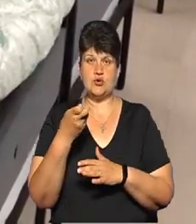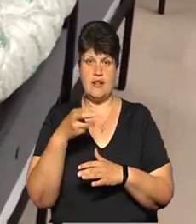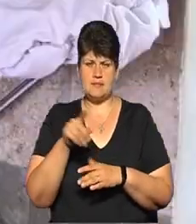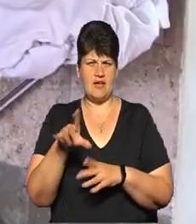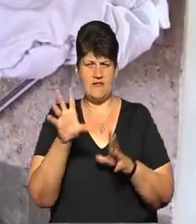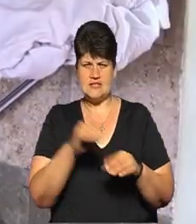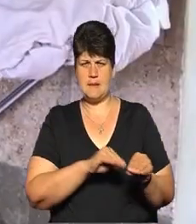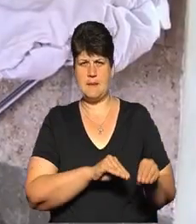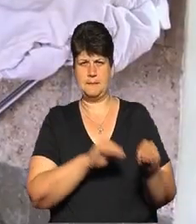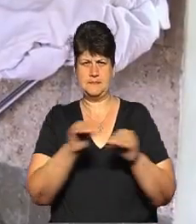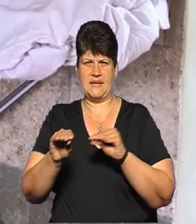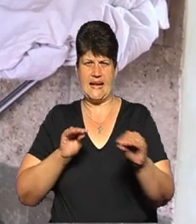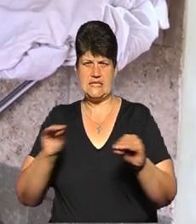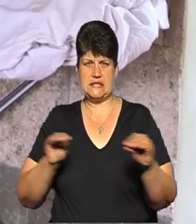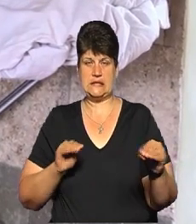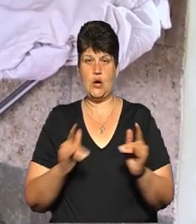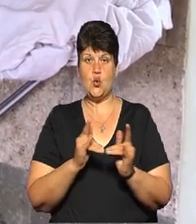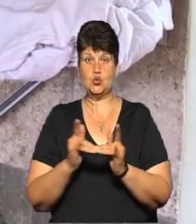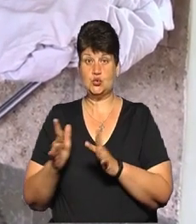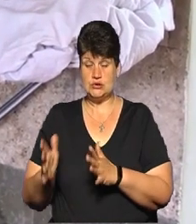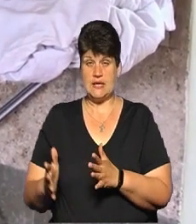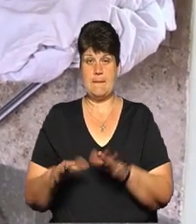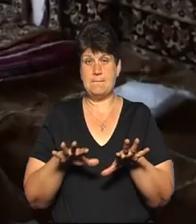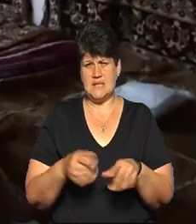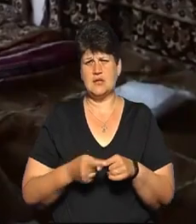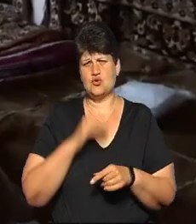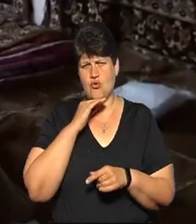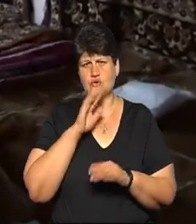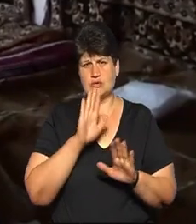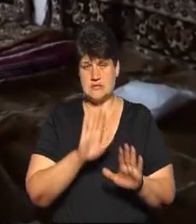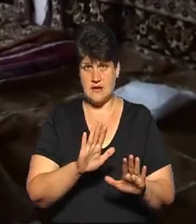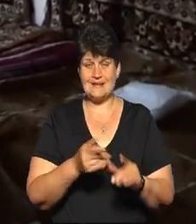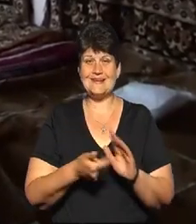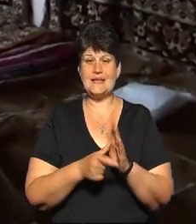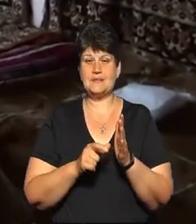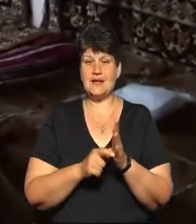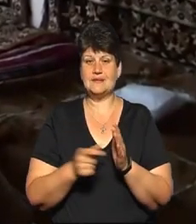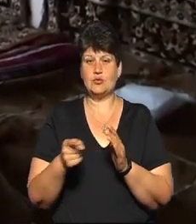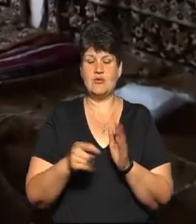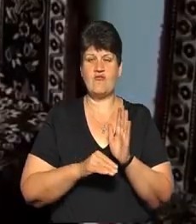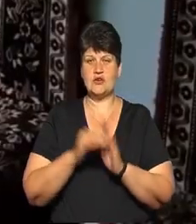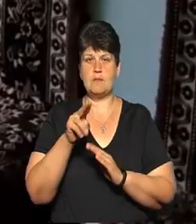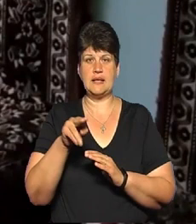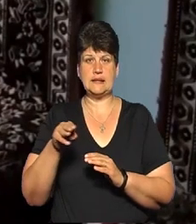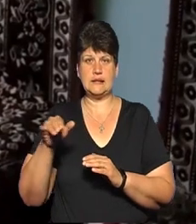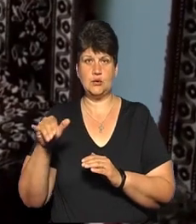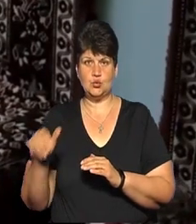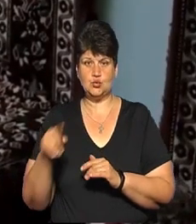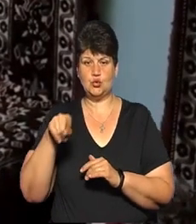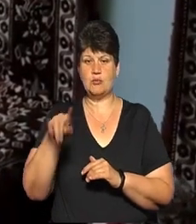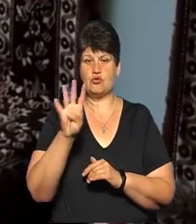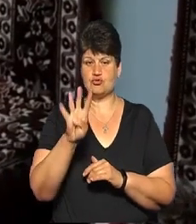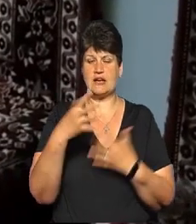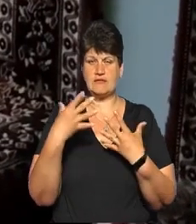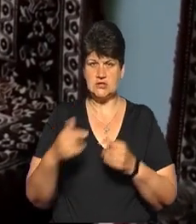мають розселити по гуртожитках. За її словами, місць для цього достатньо. Ці кімнати Тернопільського вищого професійного училища номер 4 вже